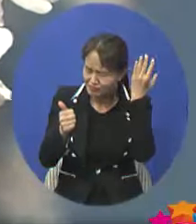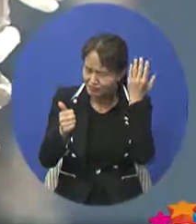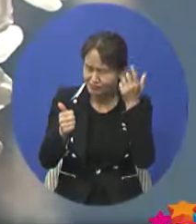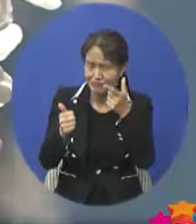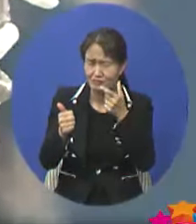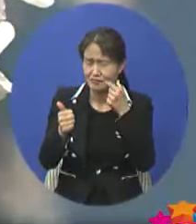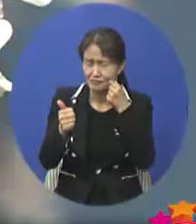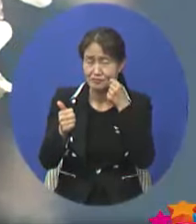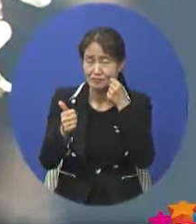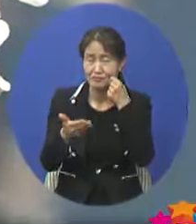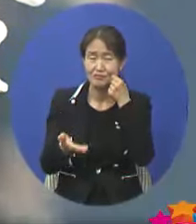그는 잊지 못해도